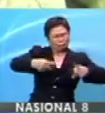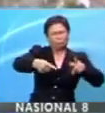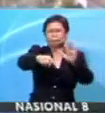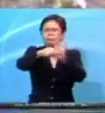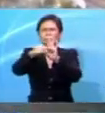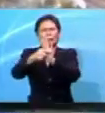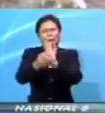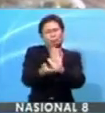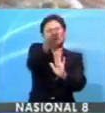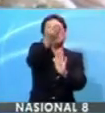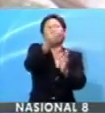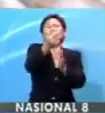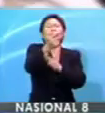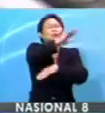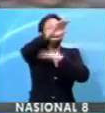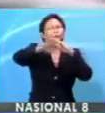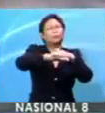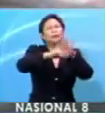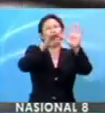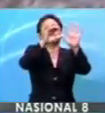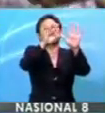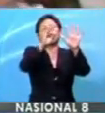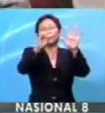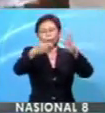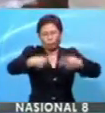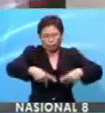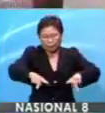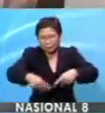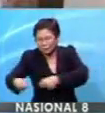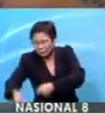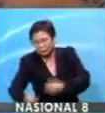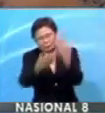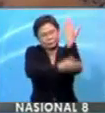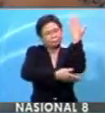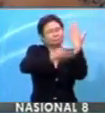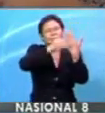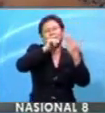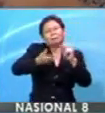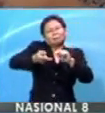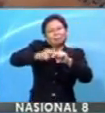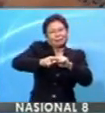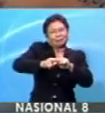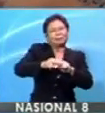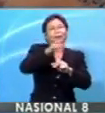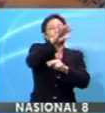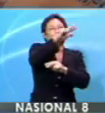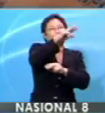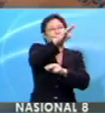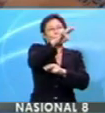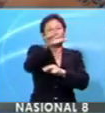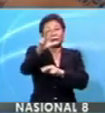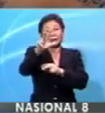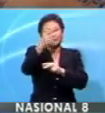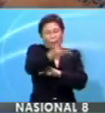GST Har di semua 580 pasar Tani seluruh negara kemua produk 73 produk yang kita